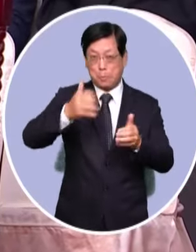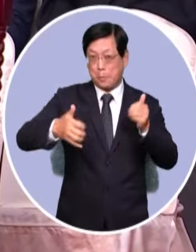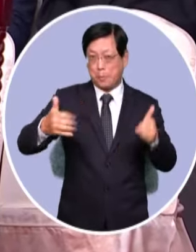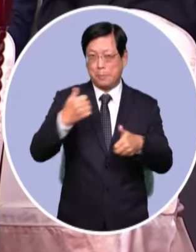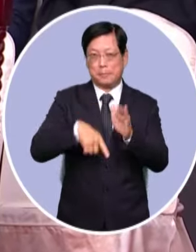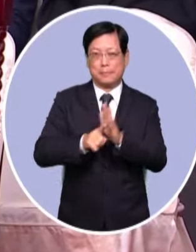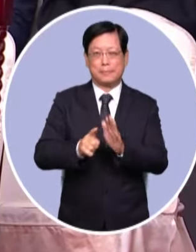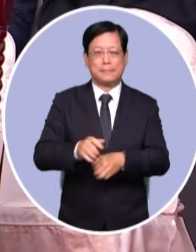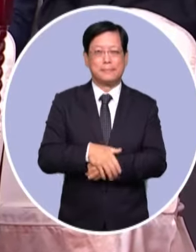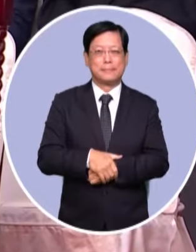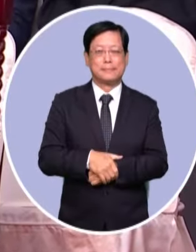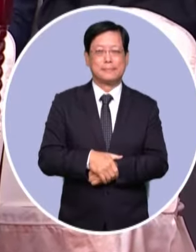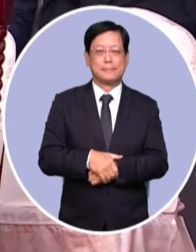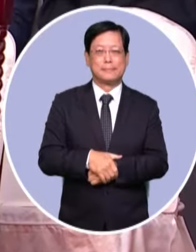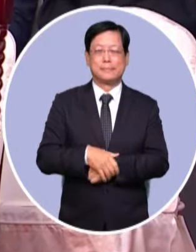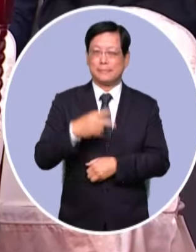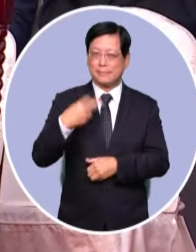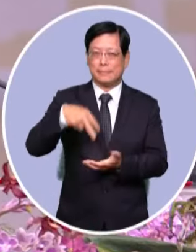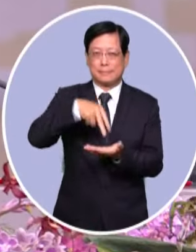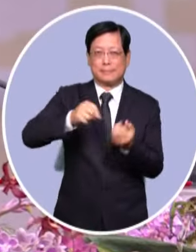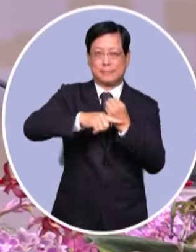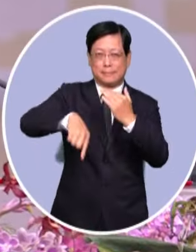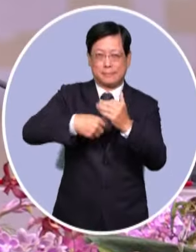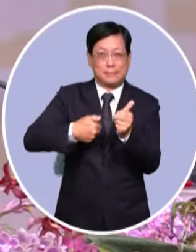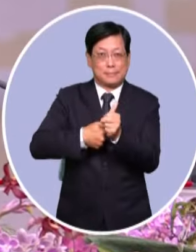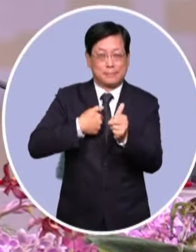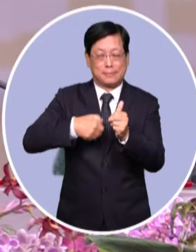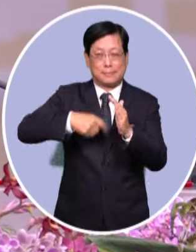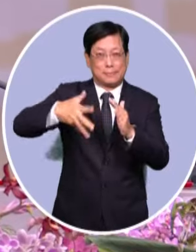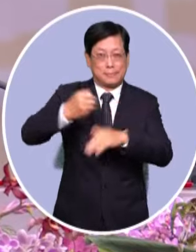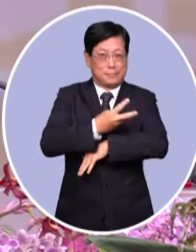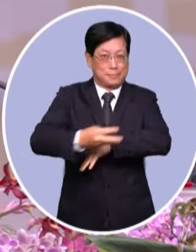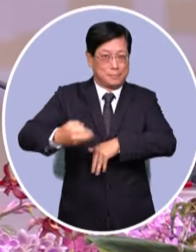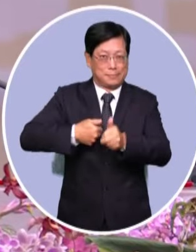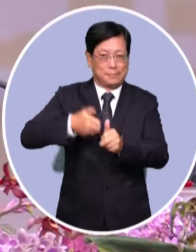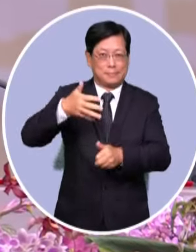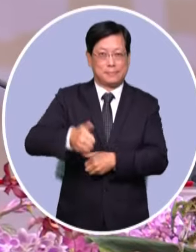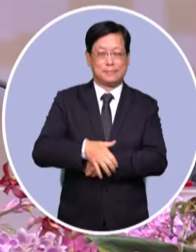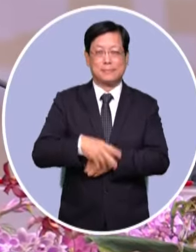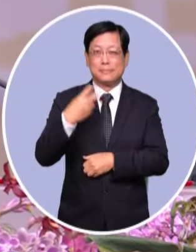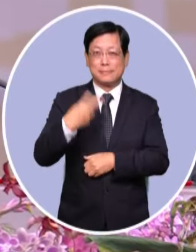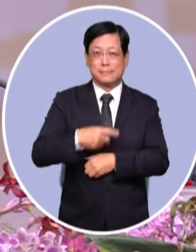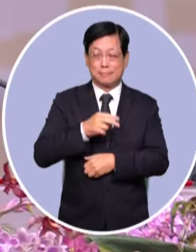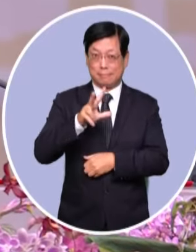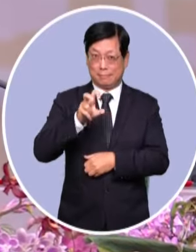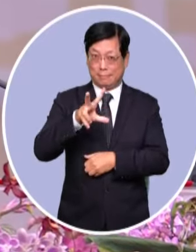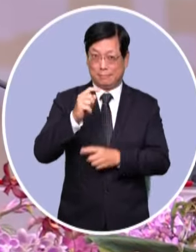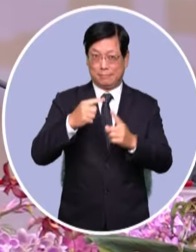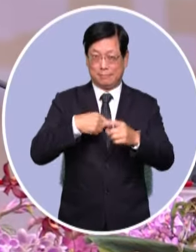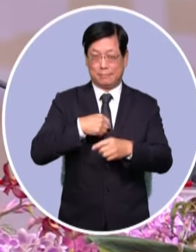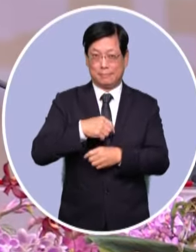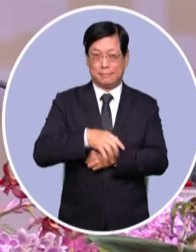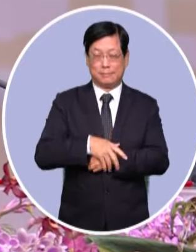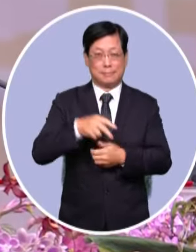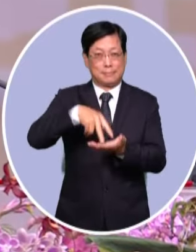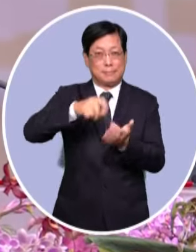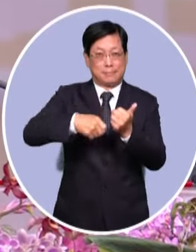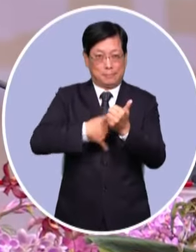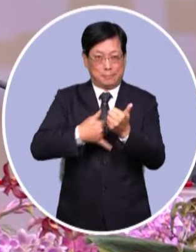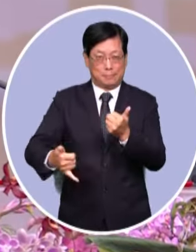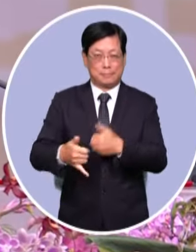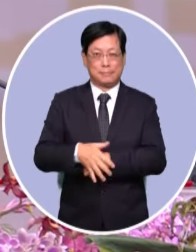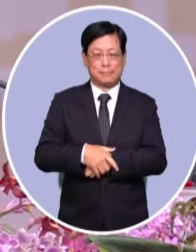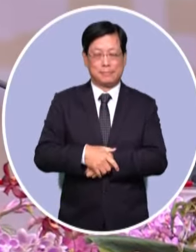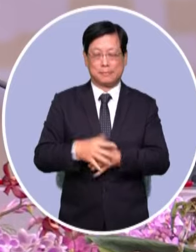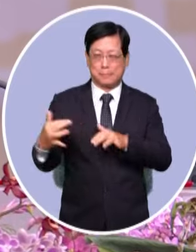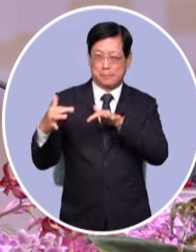表，以及立法院副院长江启臣副院长，以及77位立法委员